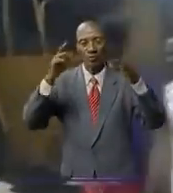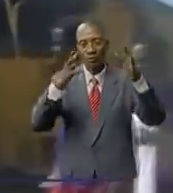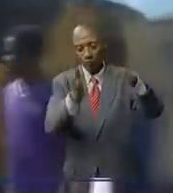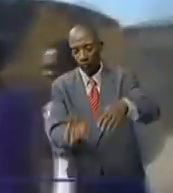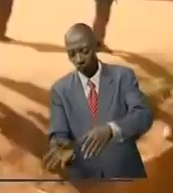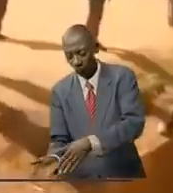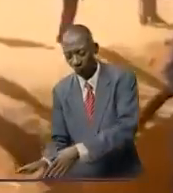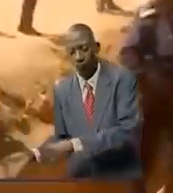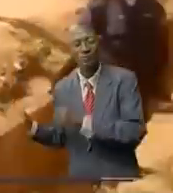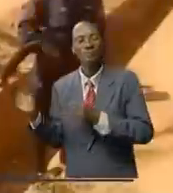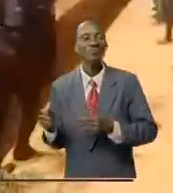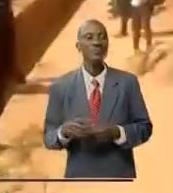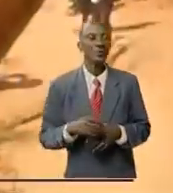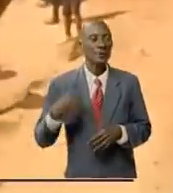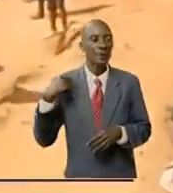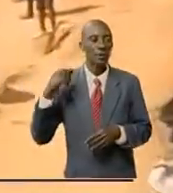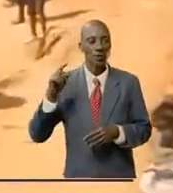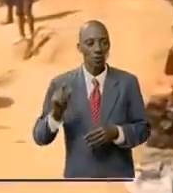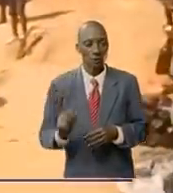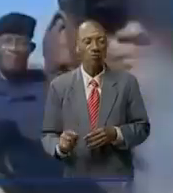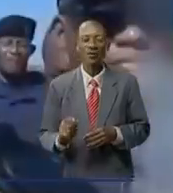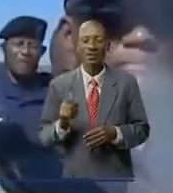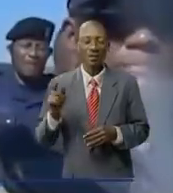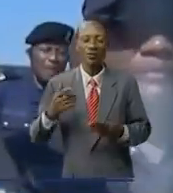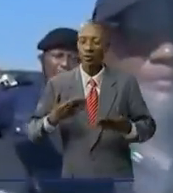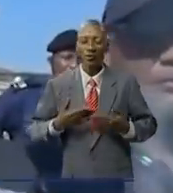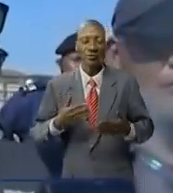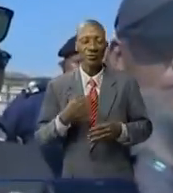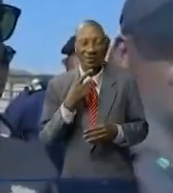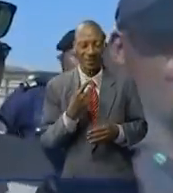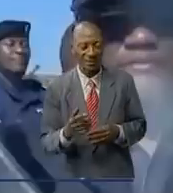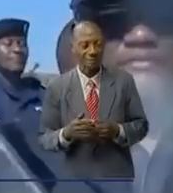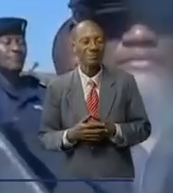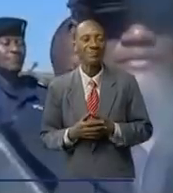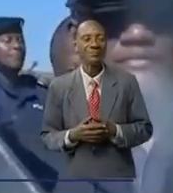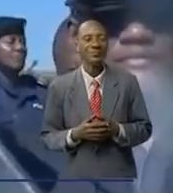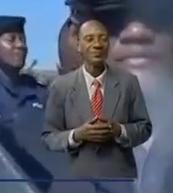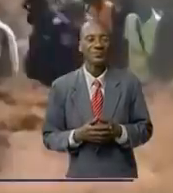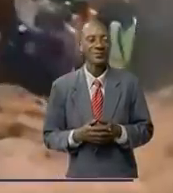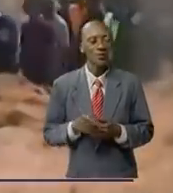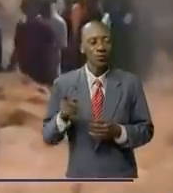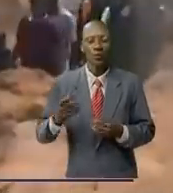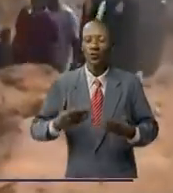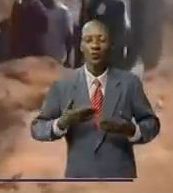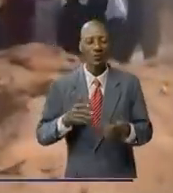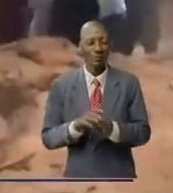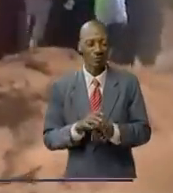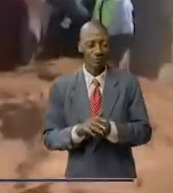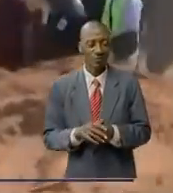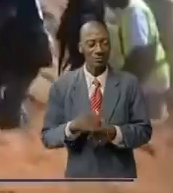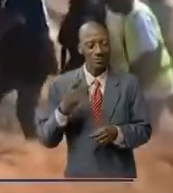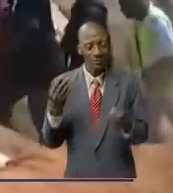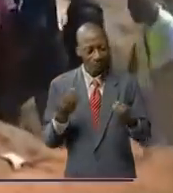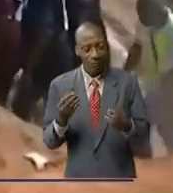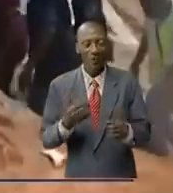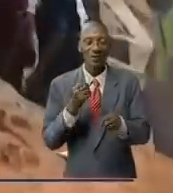Le gouverneur exprime ici sa satisfaction. Je suis personnellement satisfait de l'état d'avancement de certains travaux d'ouvrage.